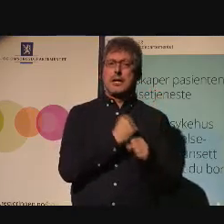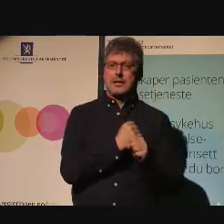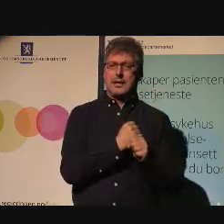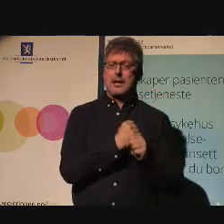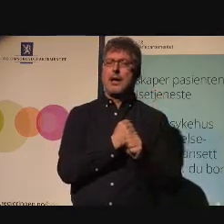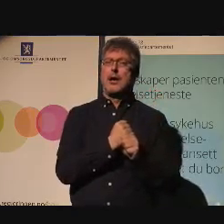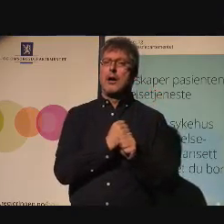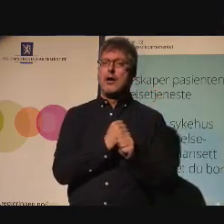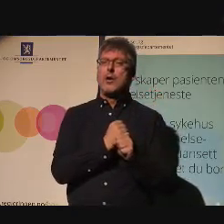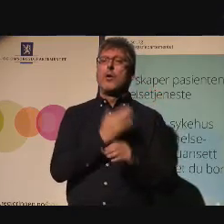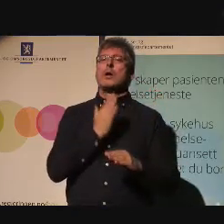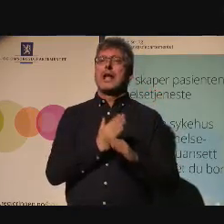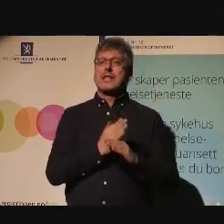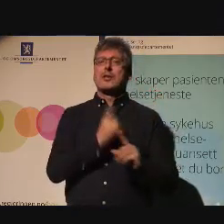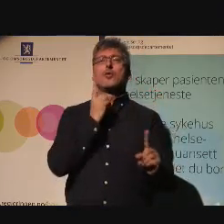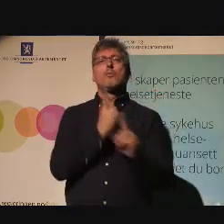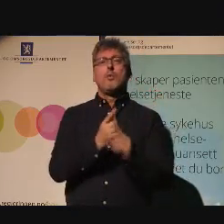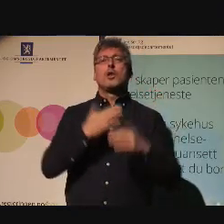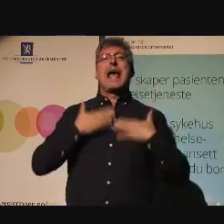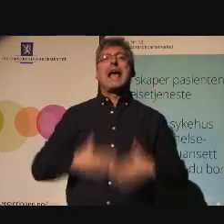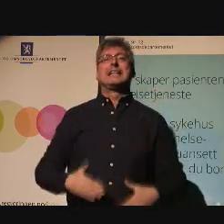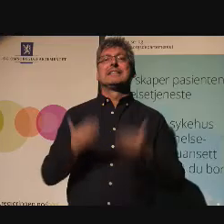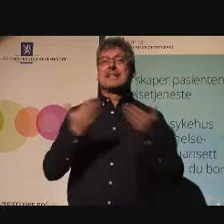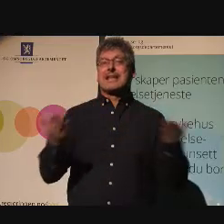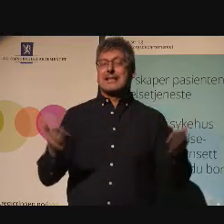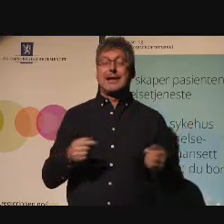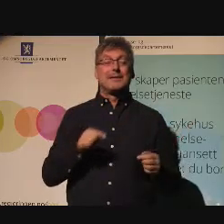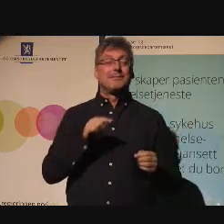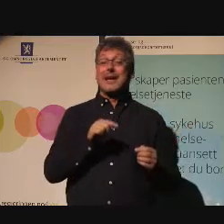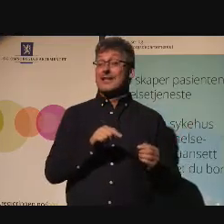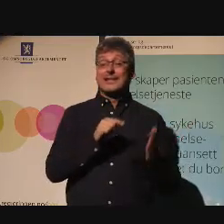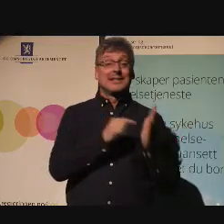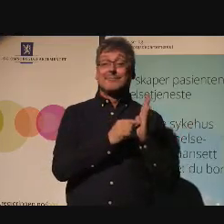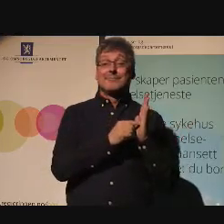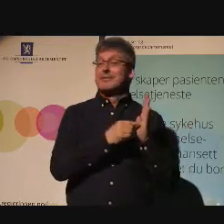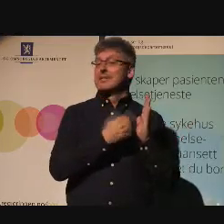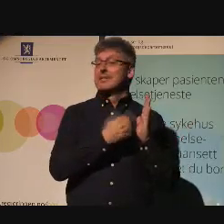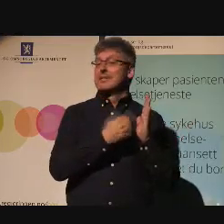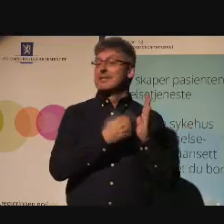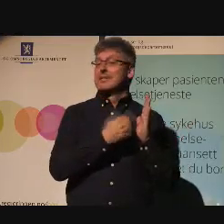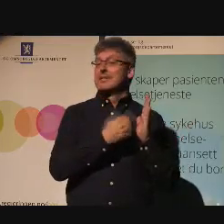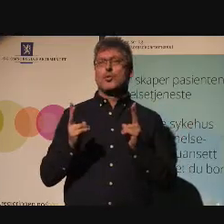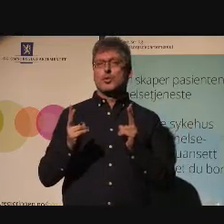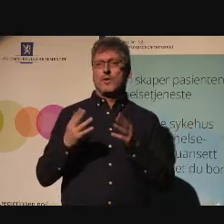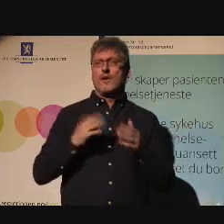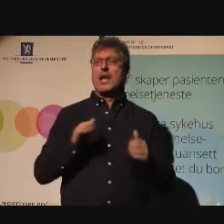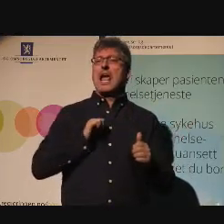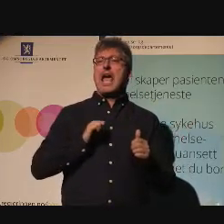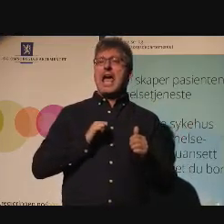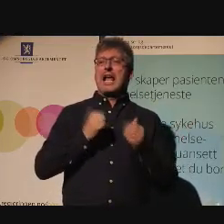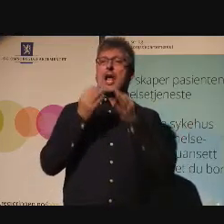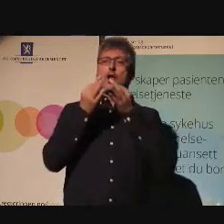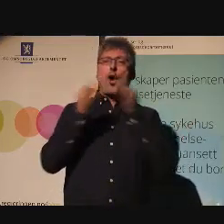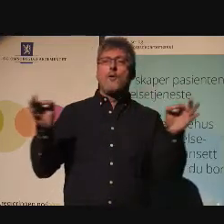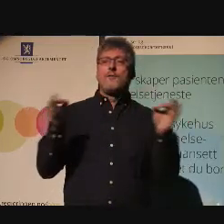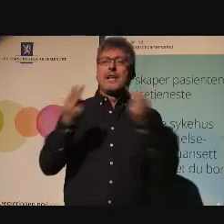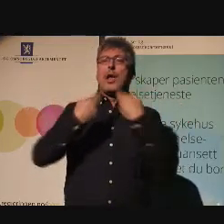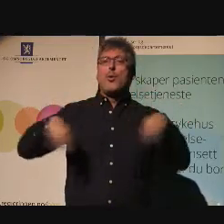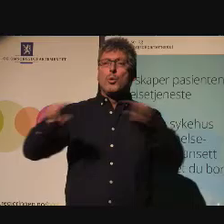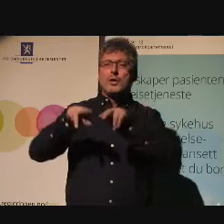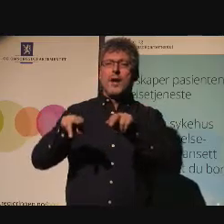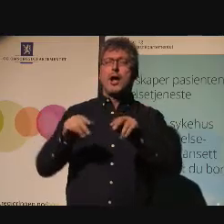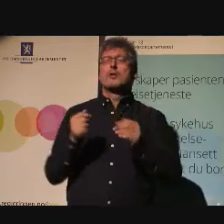med hele helsetjenesten. Men dette er ikke nok. Vi har også satt ned et eget offentlig utvalg som skal komme med